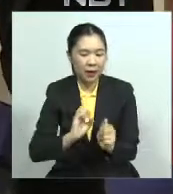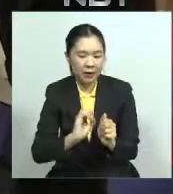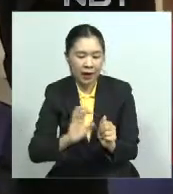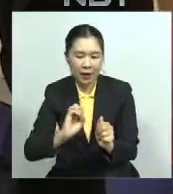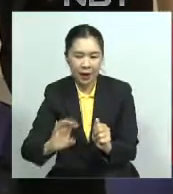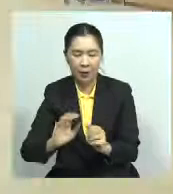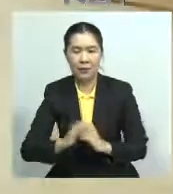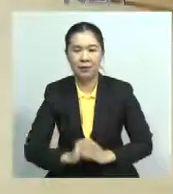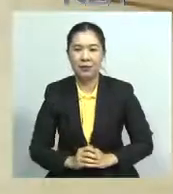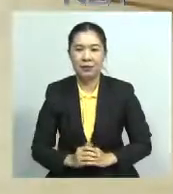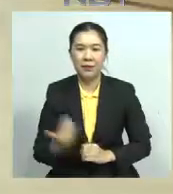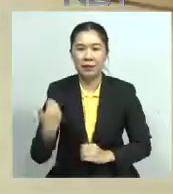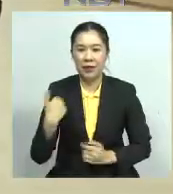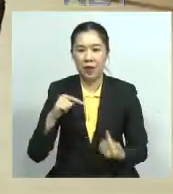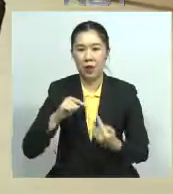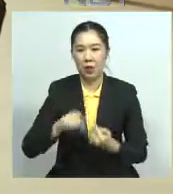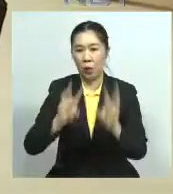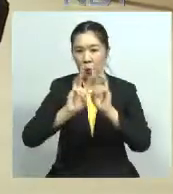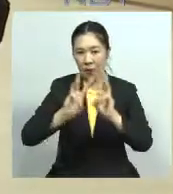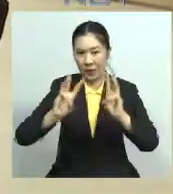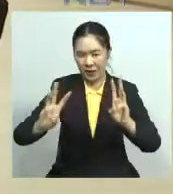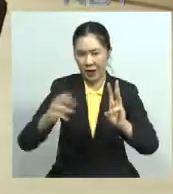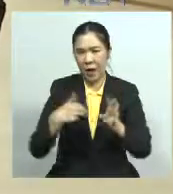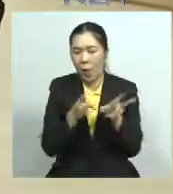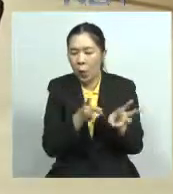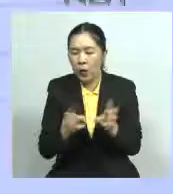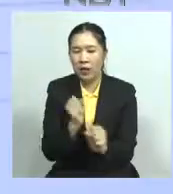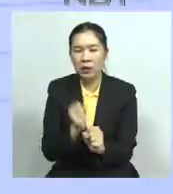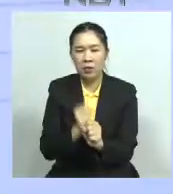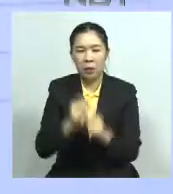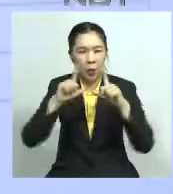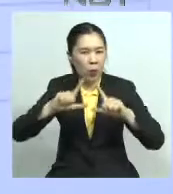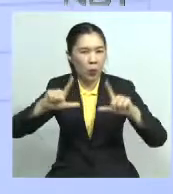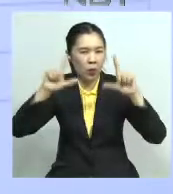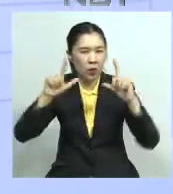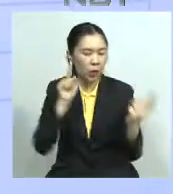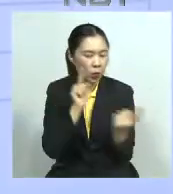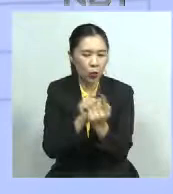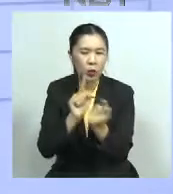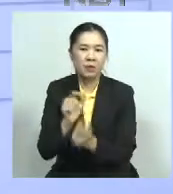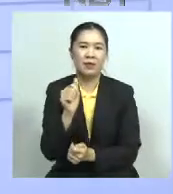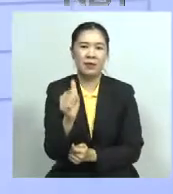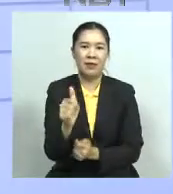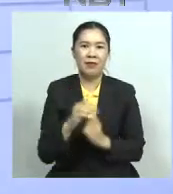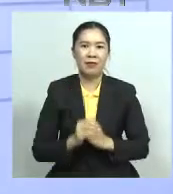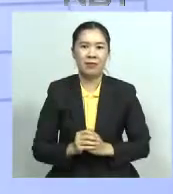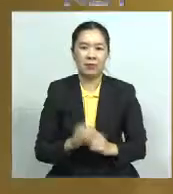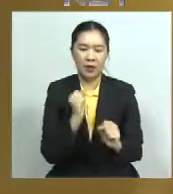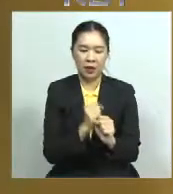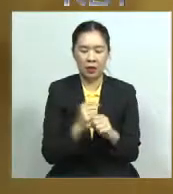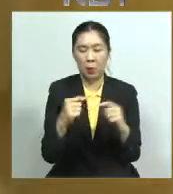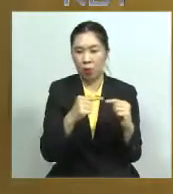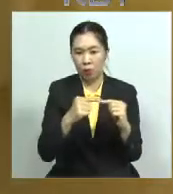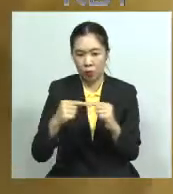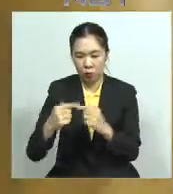ทำแบรนด์นะครับโดยเฉพาะแบรนด์บนตลาดออนไลน์ทำอย่างไรให้ปังนะครับทำอย่างไรให้เป็นที่รู้จักแล้วก็สามารถที่จะต่อยอดการ